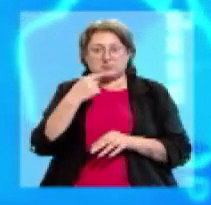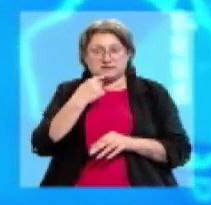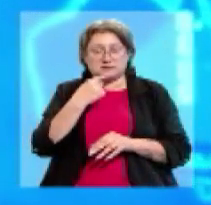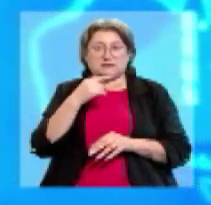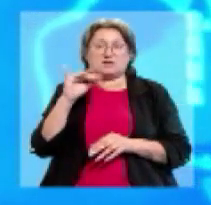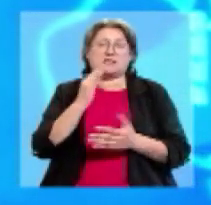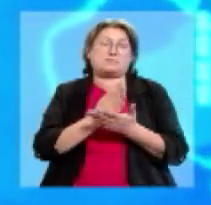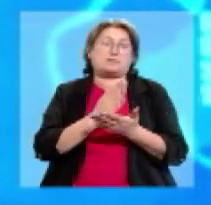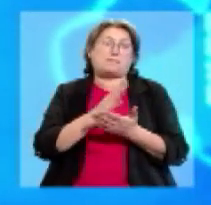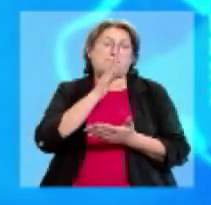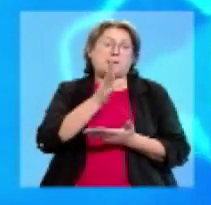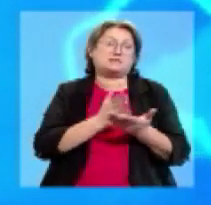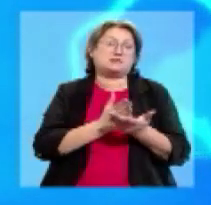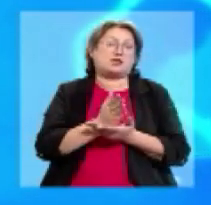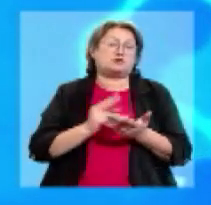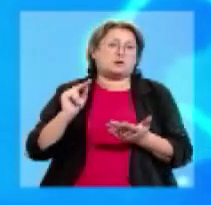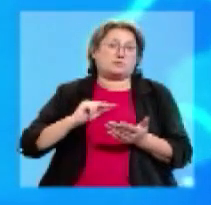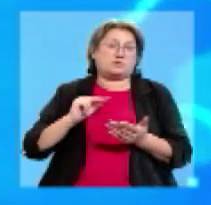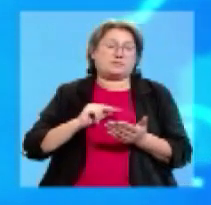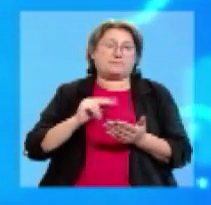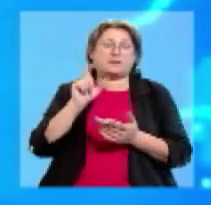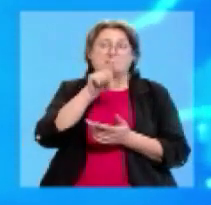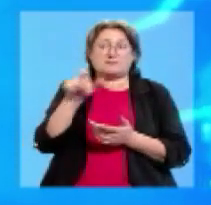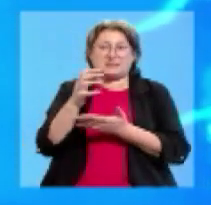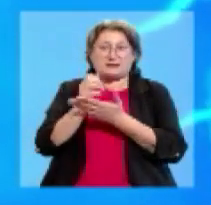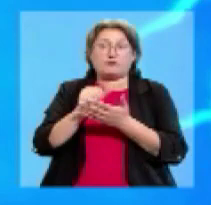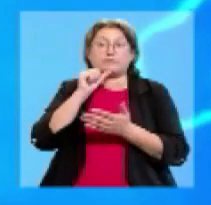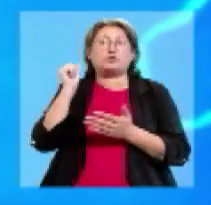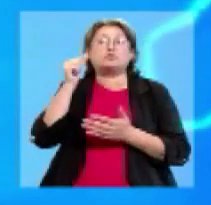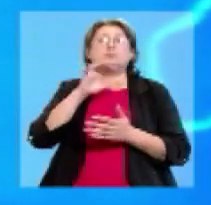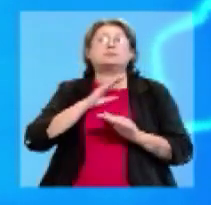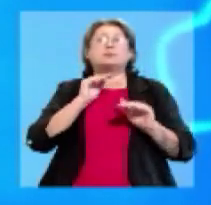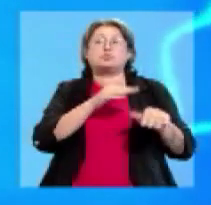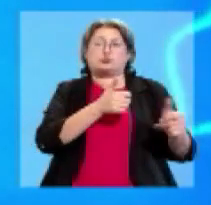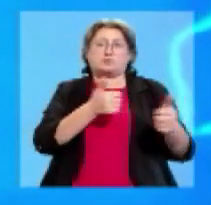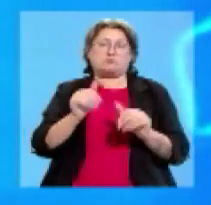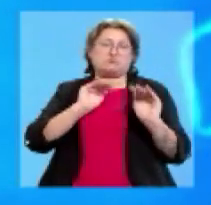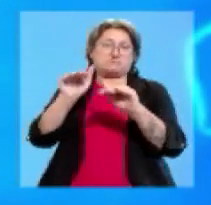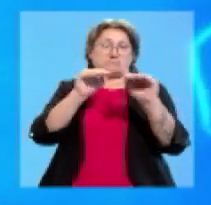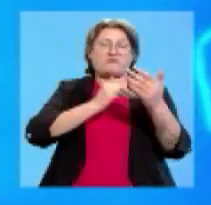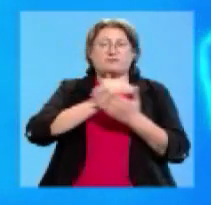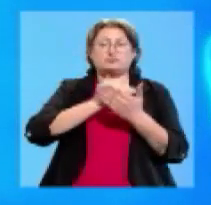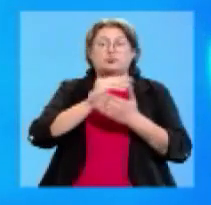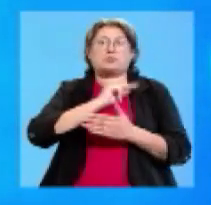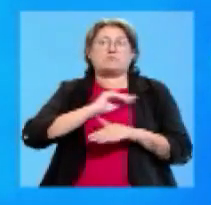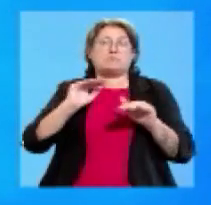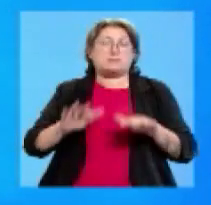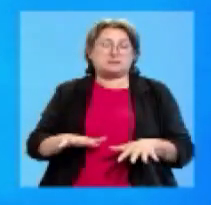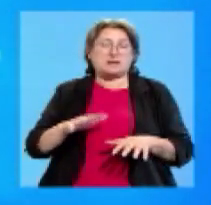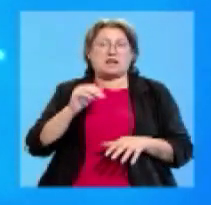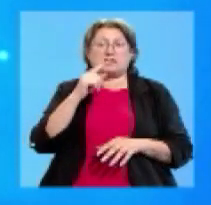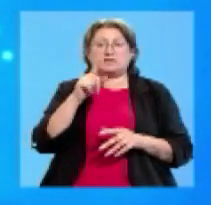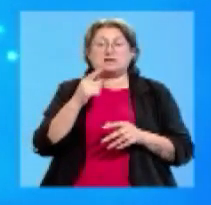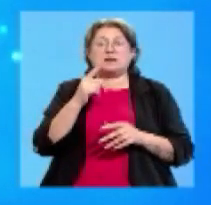языком и имеющий 5-летний стаж работы. Резервисты прошлых лет уже успешно трудятся, занимая высокие посты. Один из